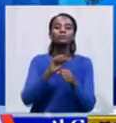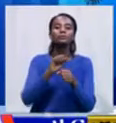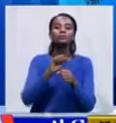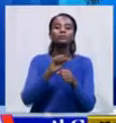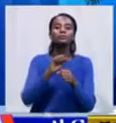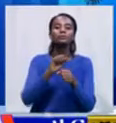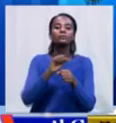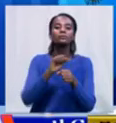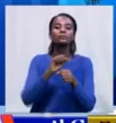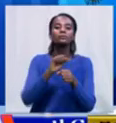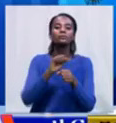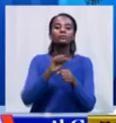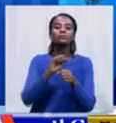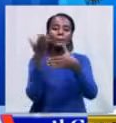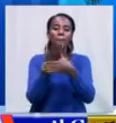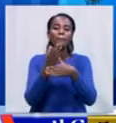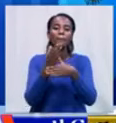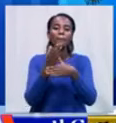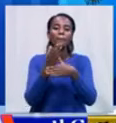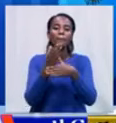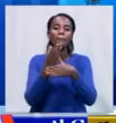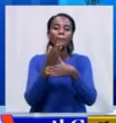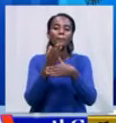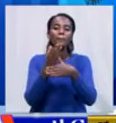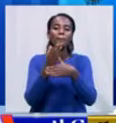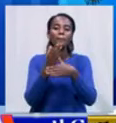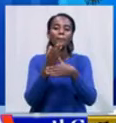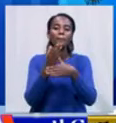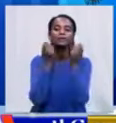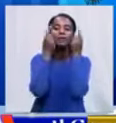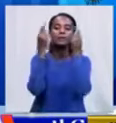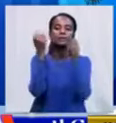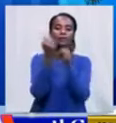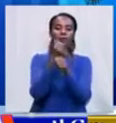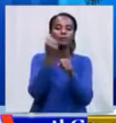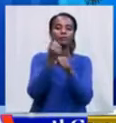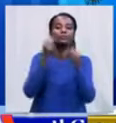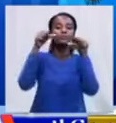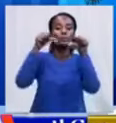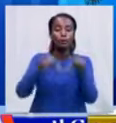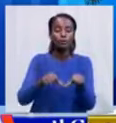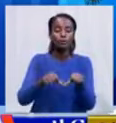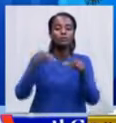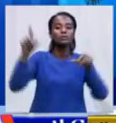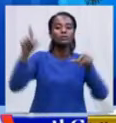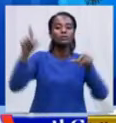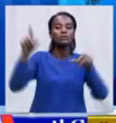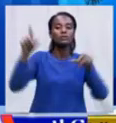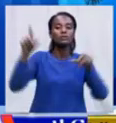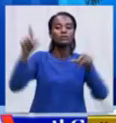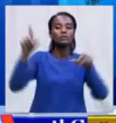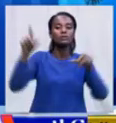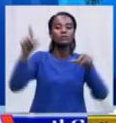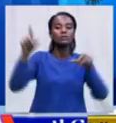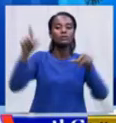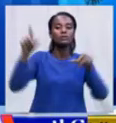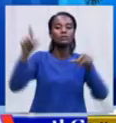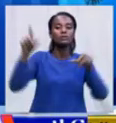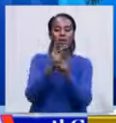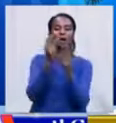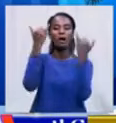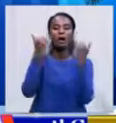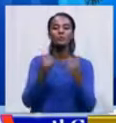ቫይረስ ስርጭት ለመከላከል በመንግስት የተለያዩ የቅዱዛብ ስራዎችን እየሰራ ቢቆይም ህብረተሰቡ አካላዊ ርቀቱን በመጠበቅ ረገድ